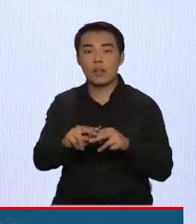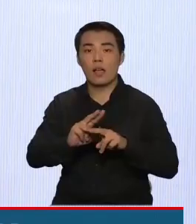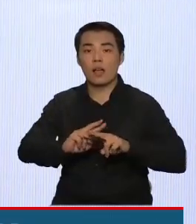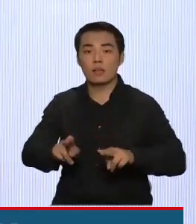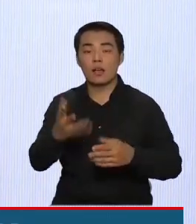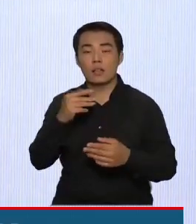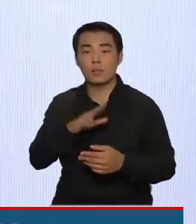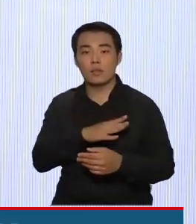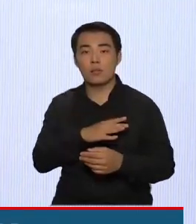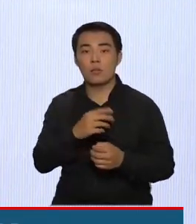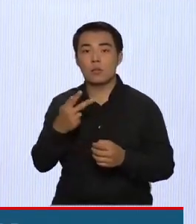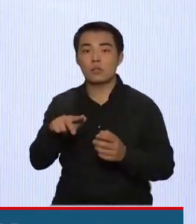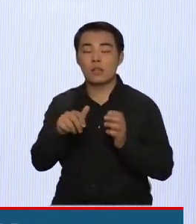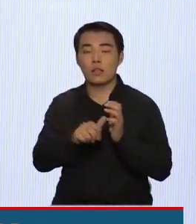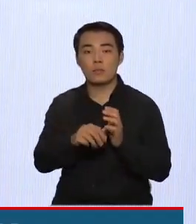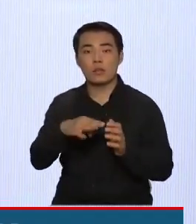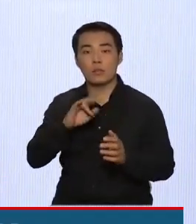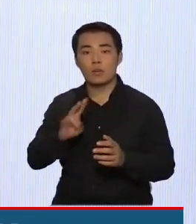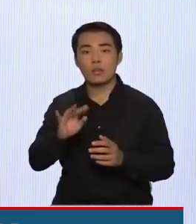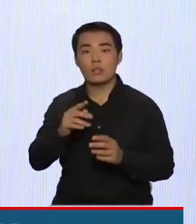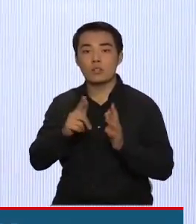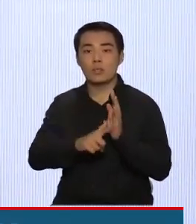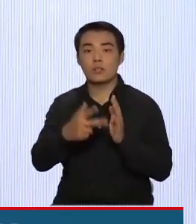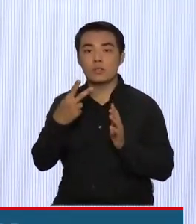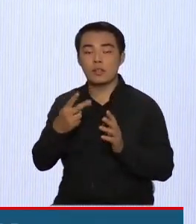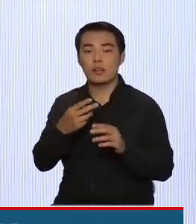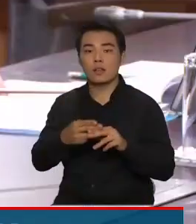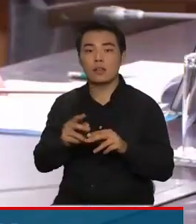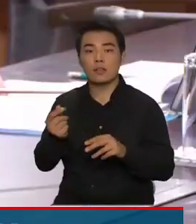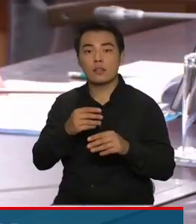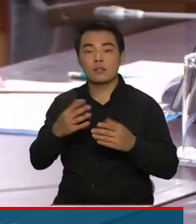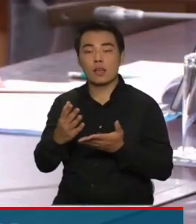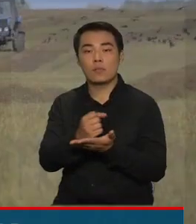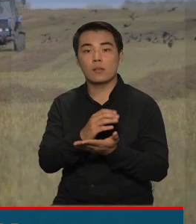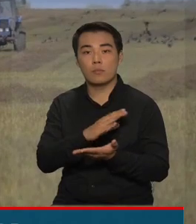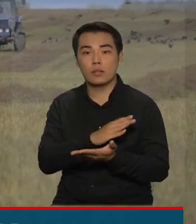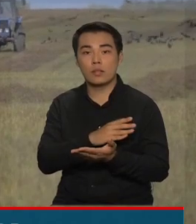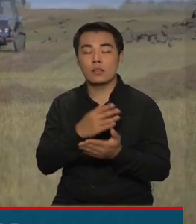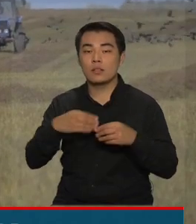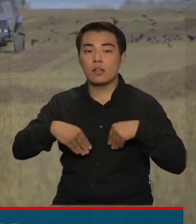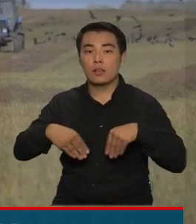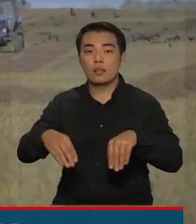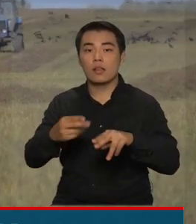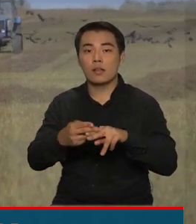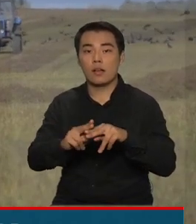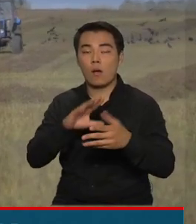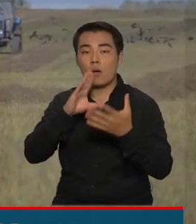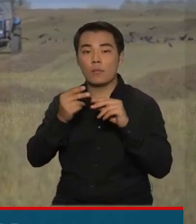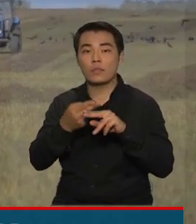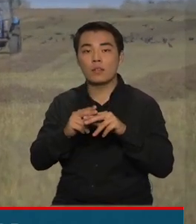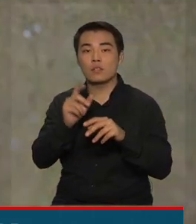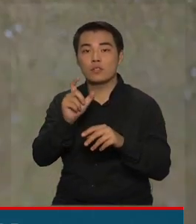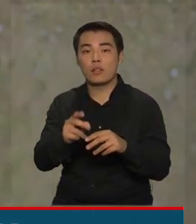кезеңінде 11,6 миллион гектар, немесе 72,8 жиналған болатын. Егіннің бітік болмауына диқандар кінәлі